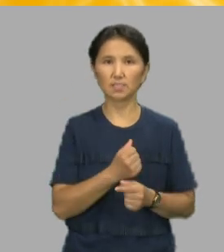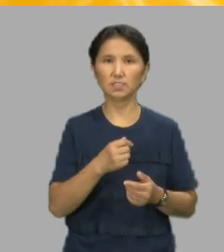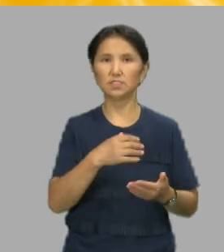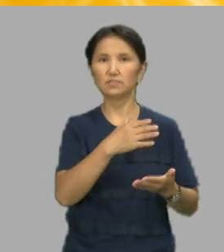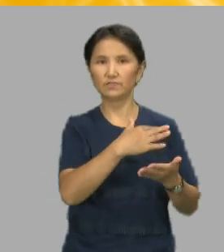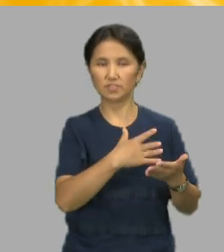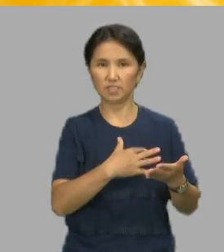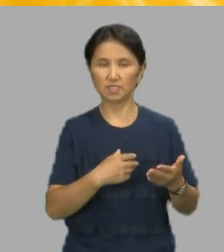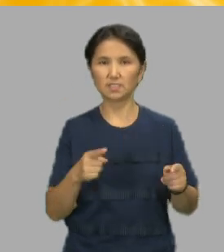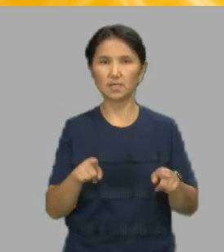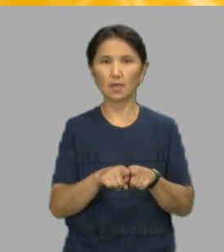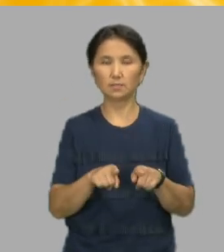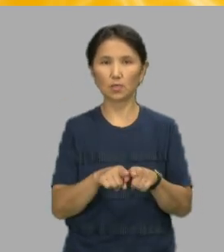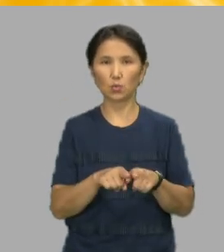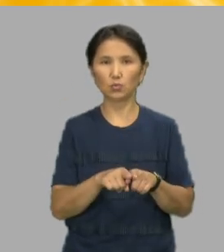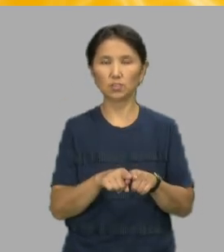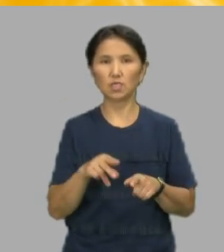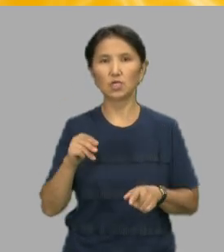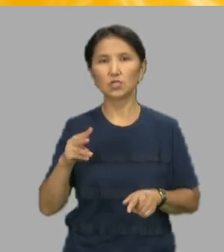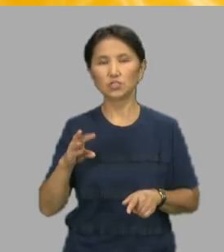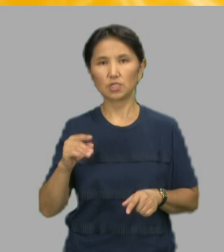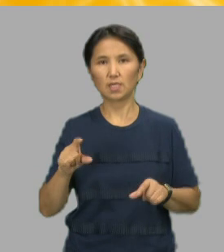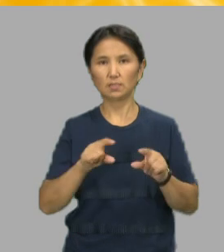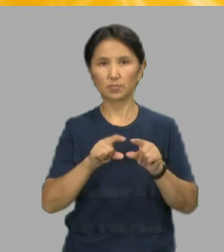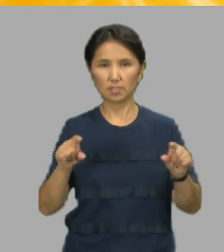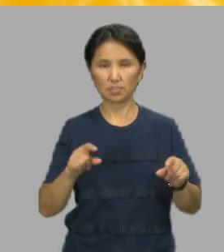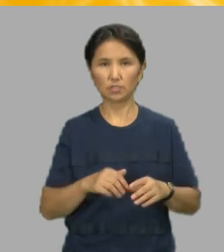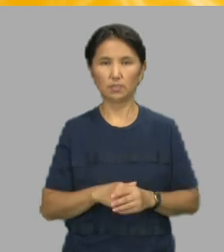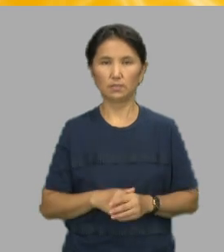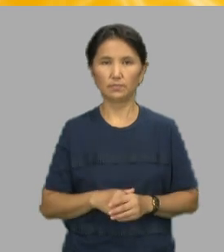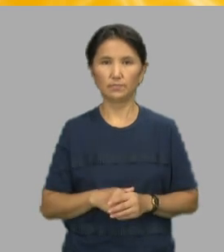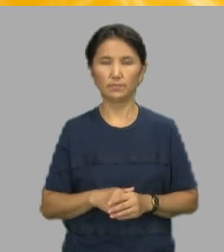в тексте однородные члены предложения.